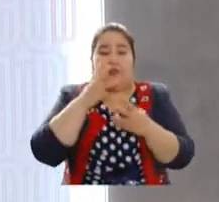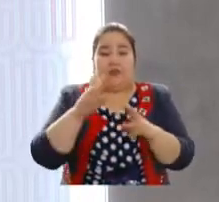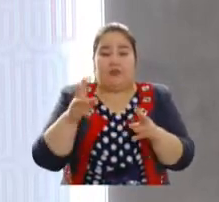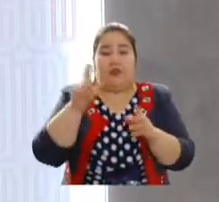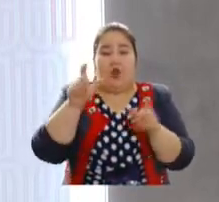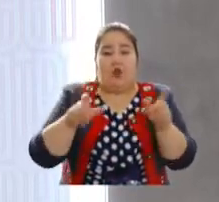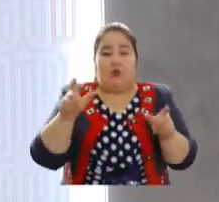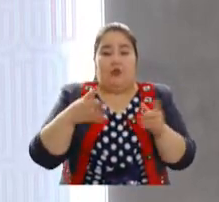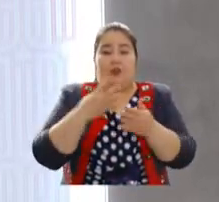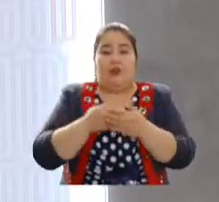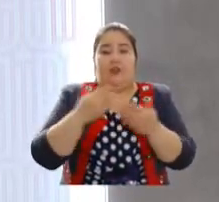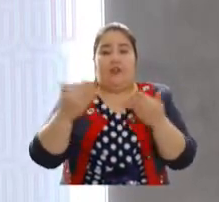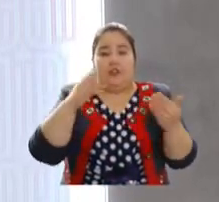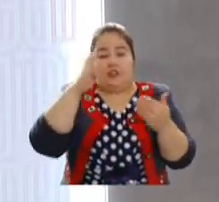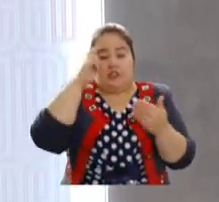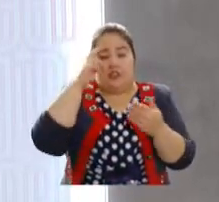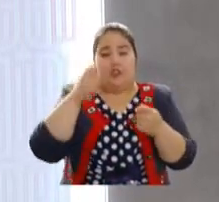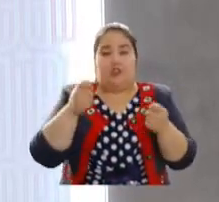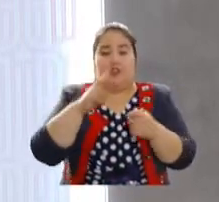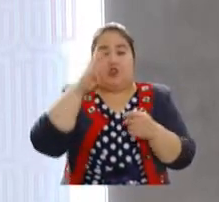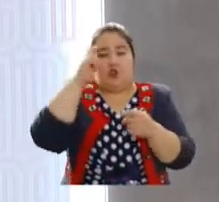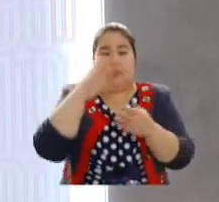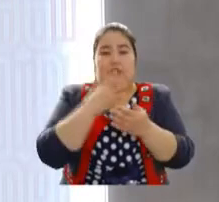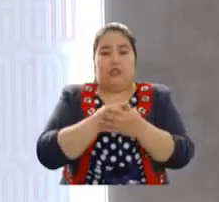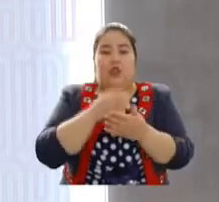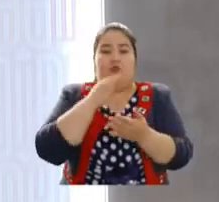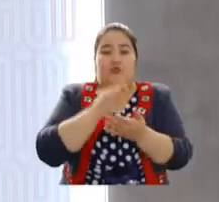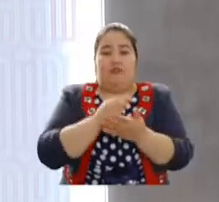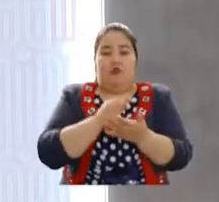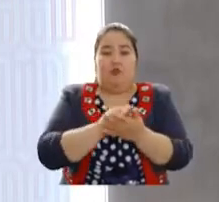xodimlari va tegishli mutasaddi tashkilotlarning